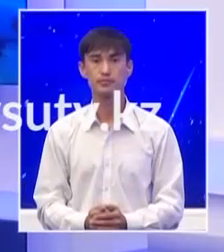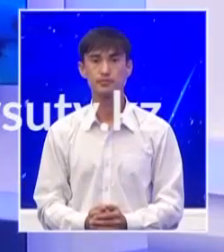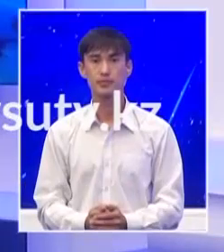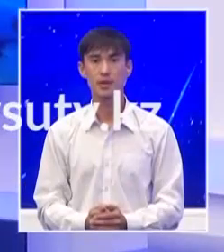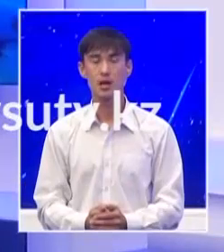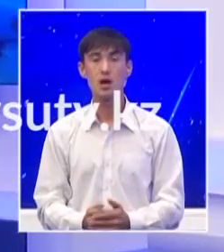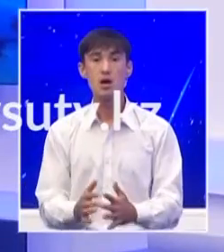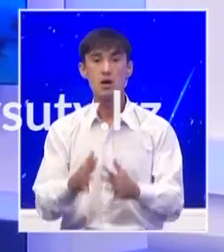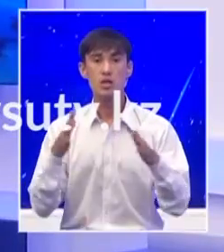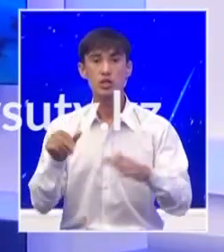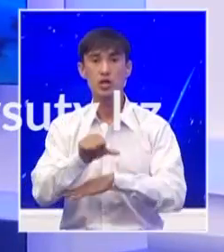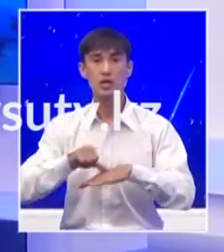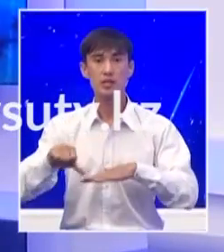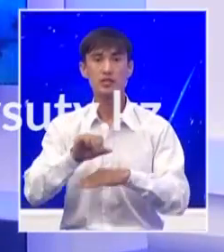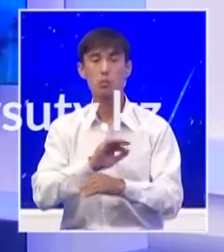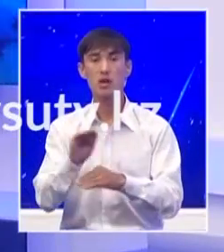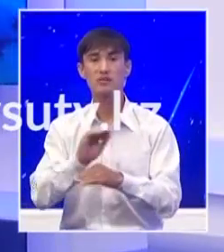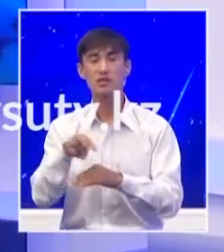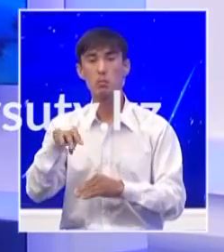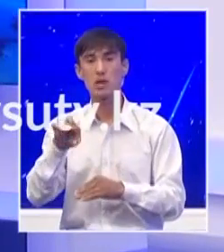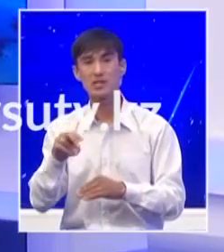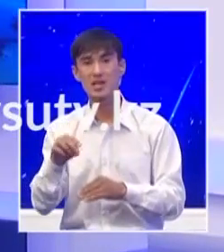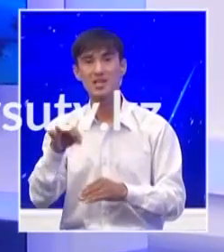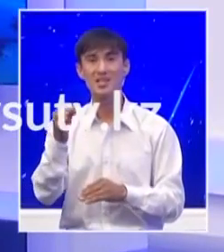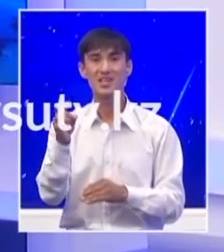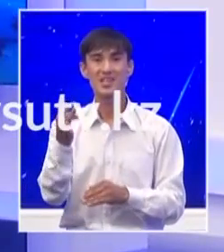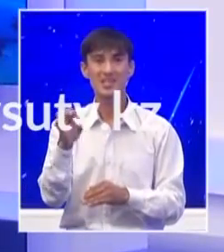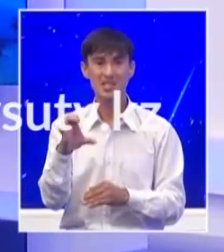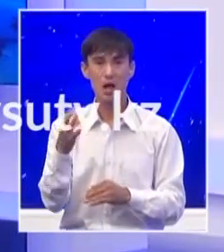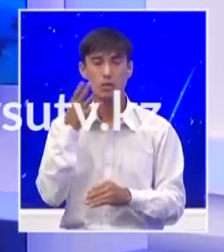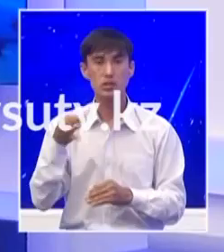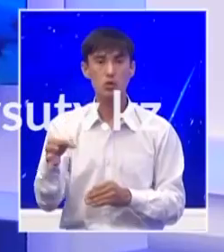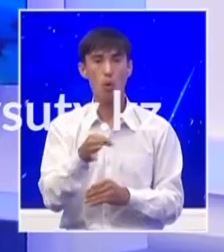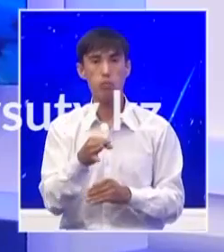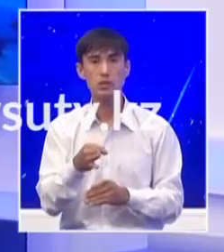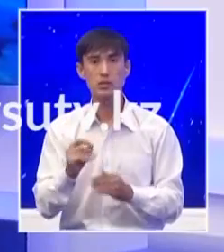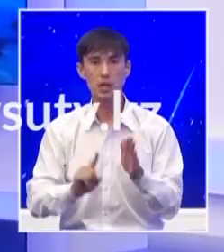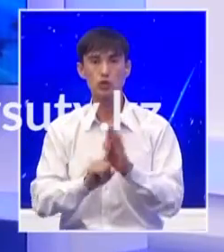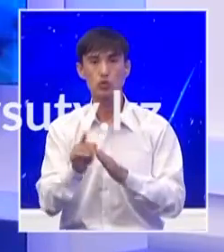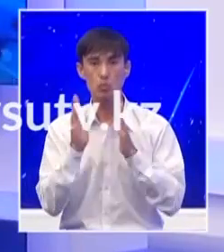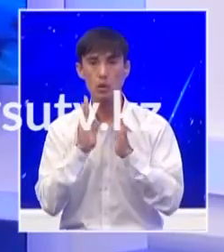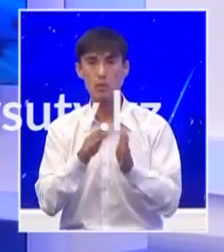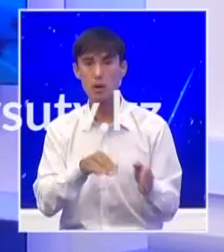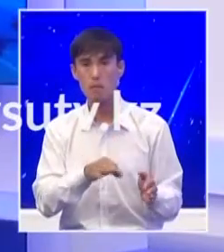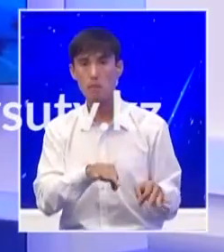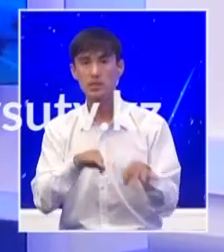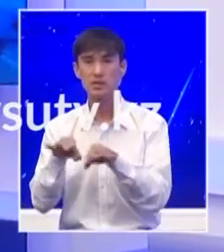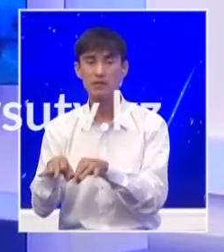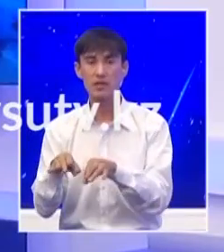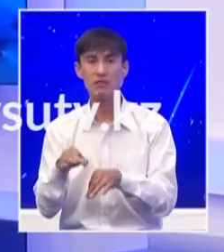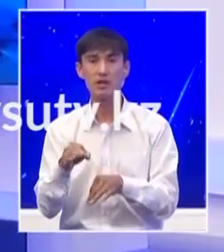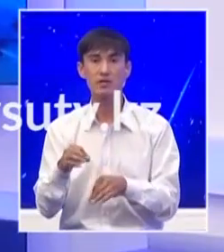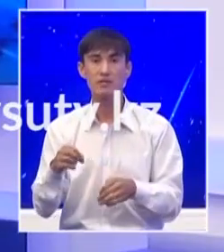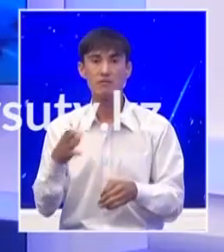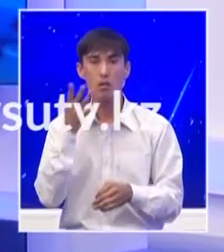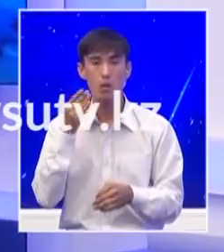Расширяя границы, производители масла и риса Алматинской области начнут прямые поставки товаров в южную столицу. Продукция будет